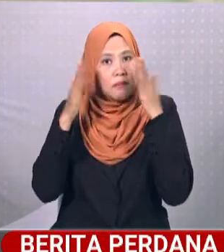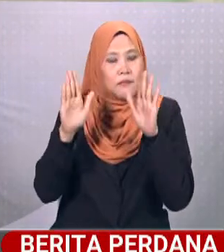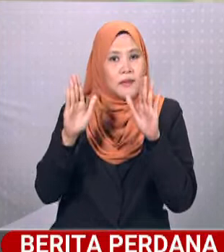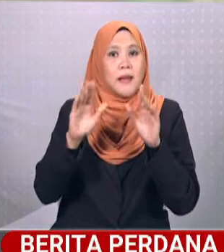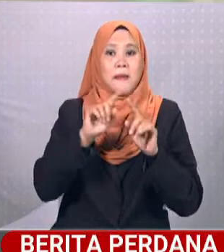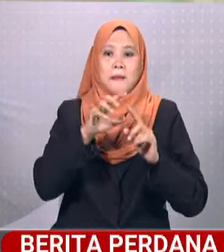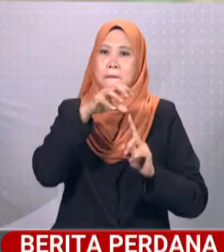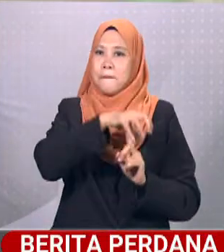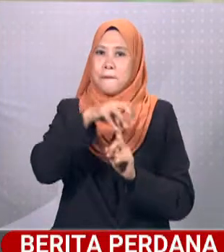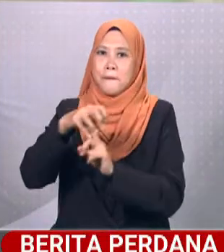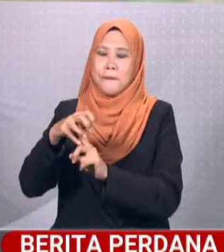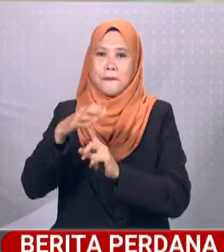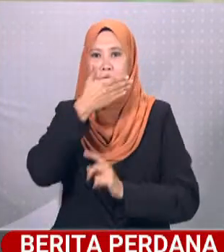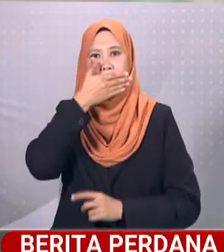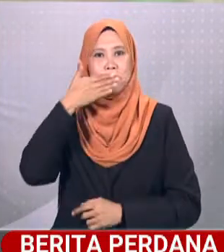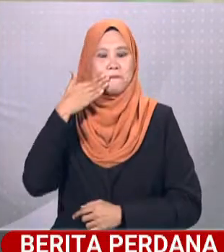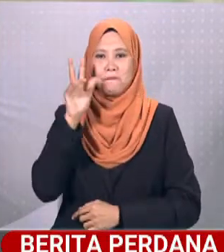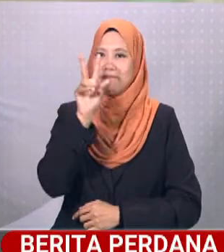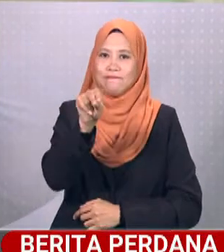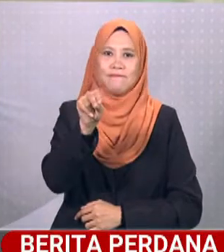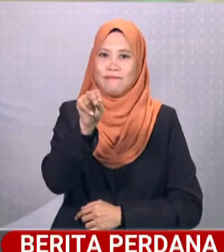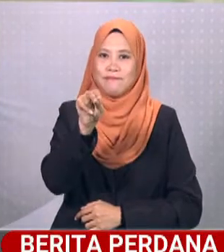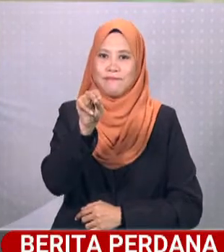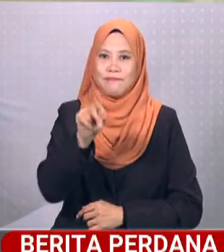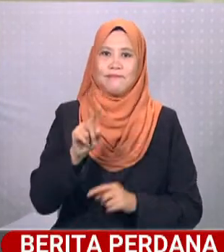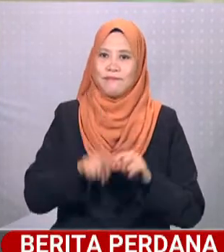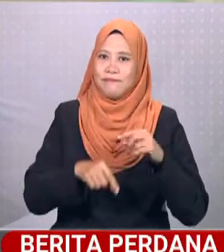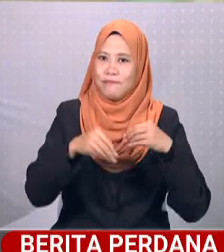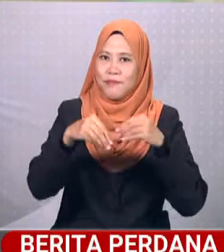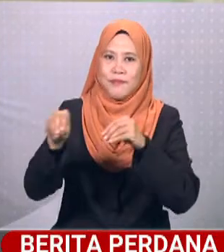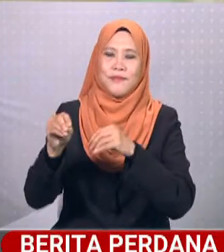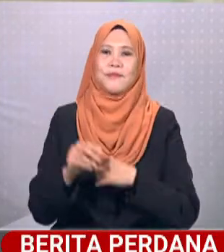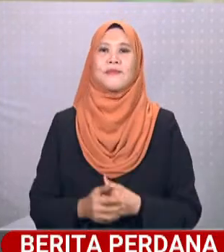pasar Ramadan tidak dibenarkan.